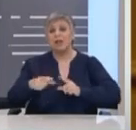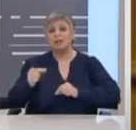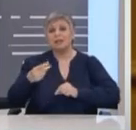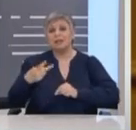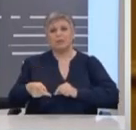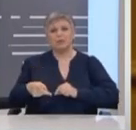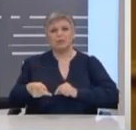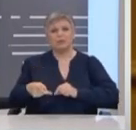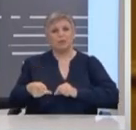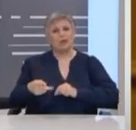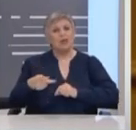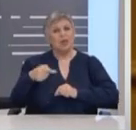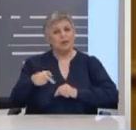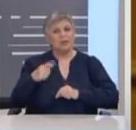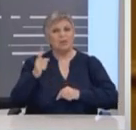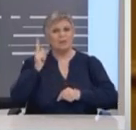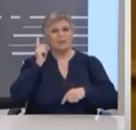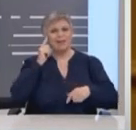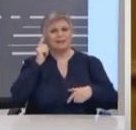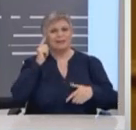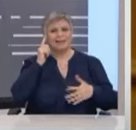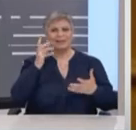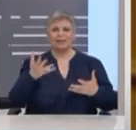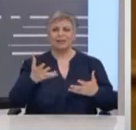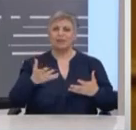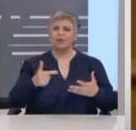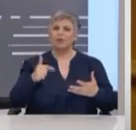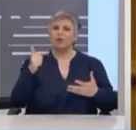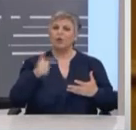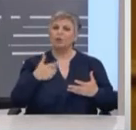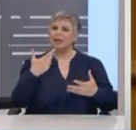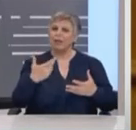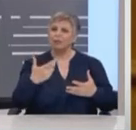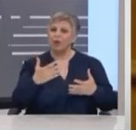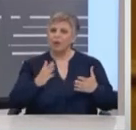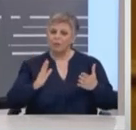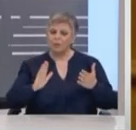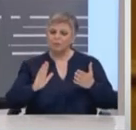διαμορφώνεται, θα έλεγα, μια, δεν θα πω τη λέξη συνένεση, αλλά μια σύμπτωση απόψε.